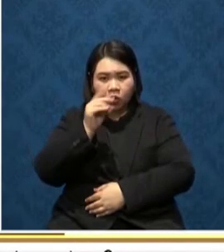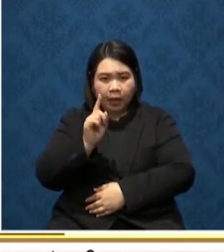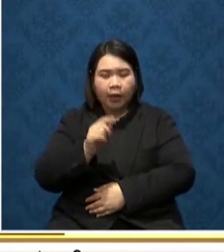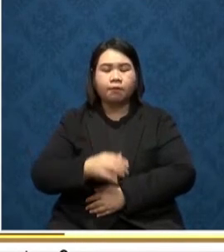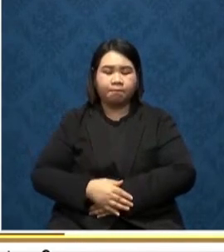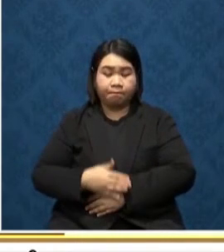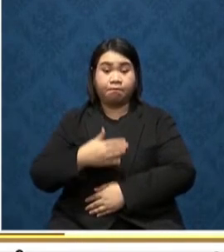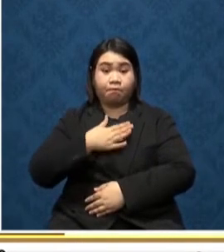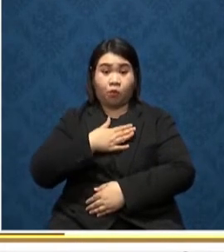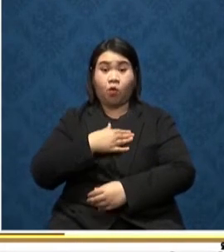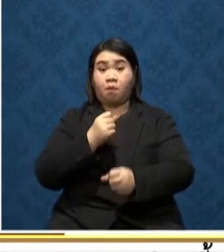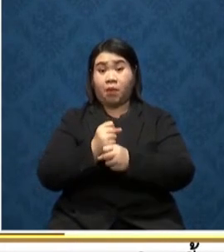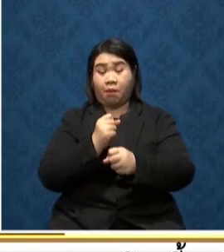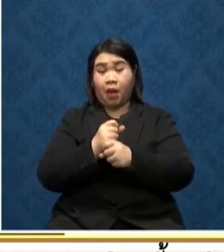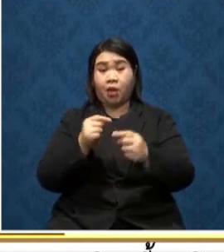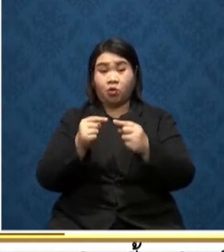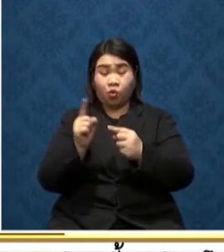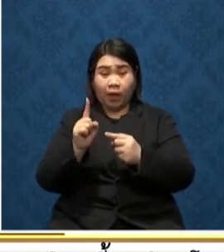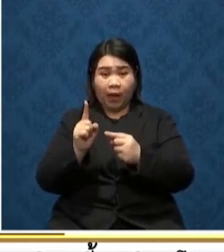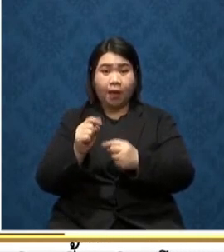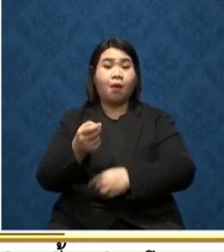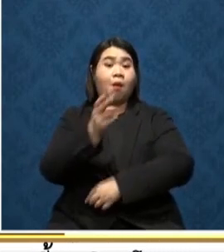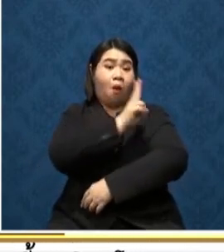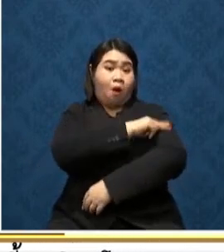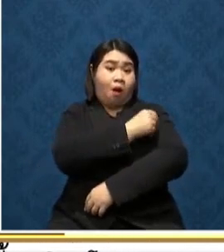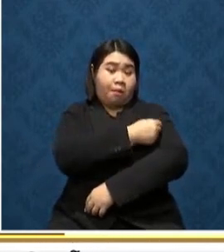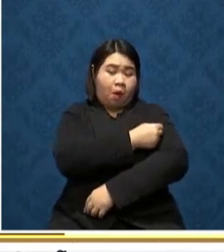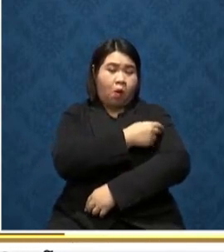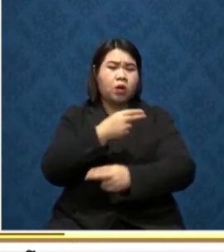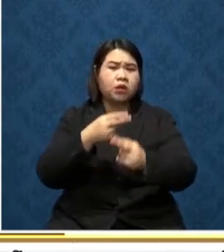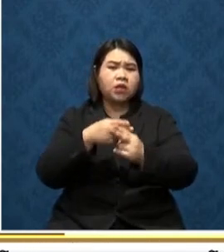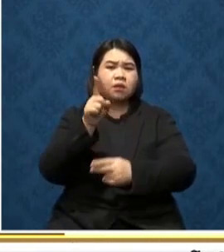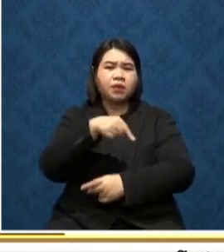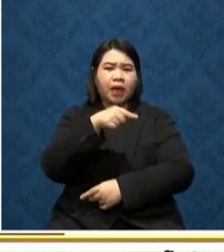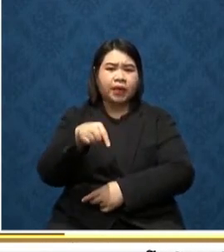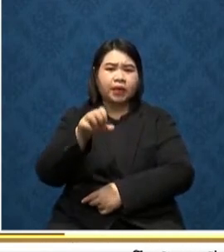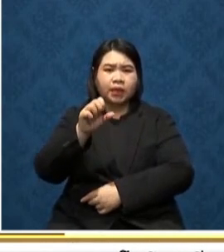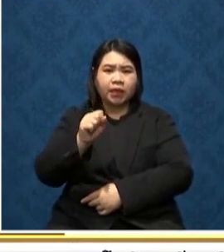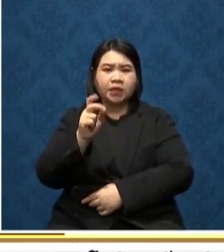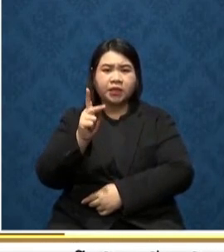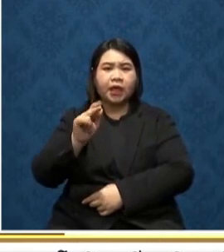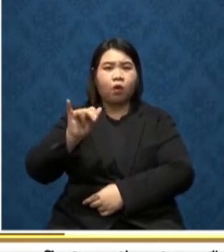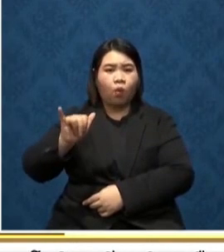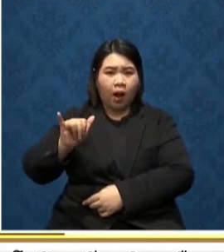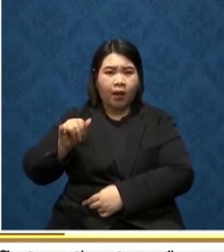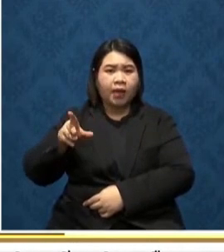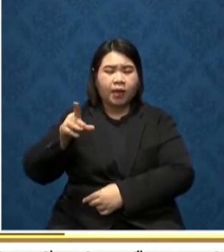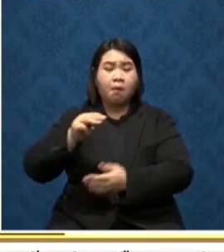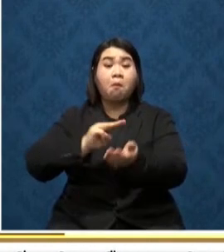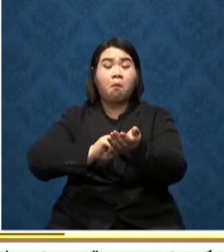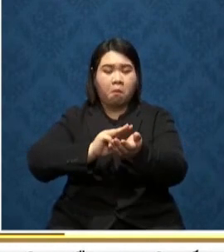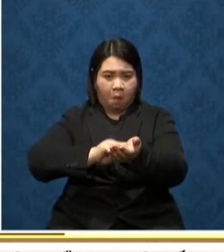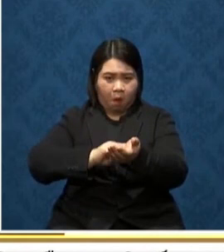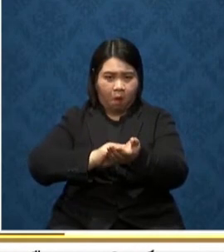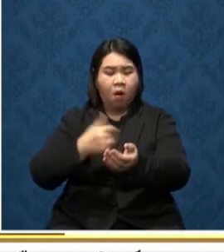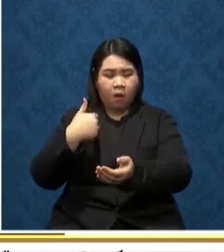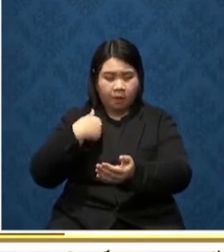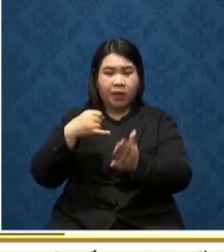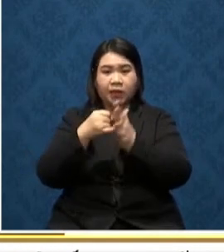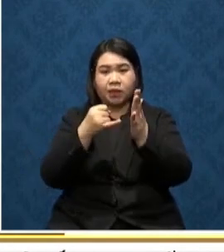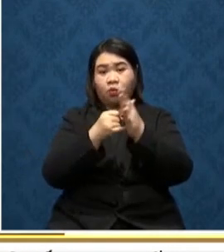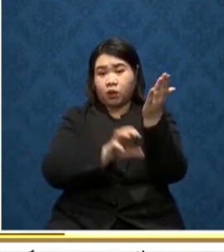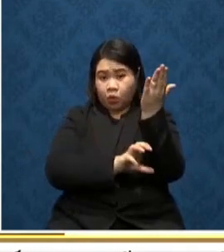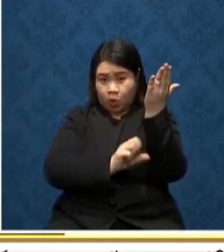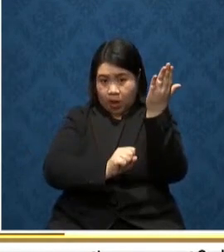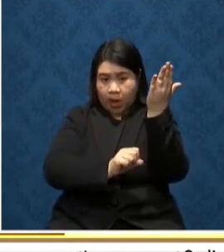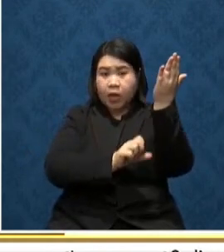ผมเดีย หน้า ศมาก กัน TokyoBryan ได้ ทำ การ ซ้ม ในพ przedsiębior ที่ ในจงหวด สงขาและhall pros t wouldซึแทบภาฤิสีกไดให้คามรวมม